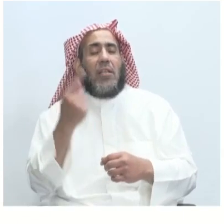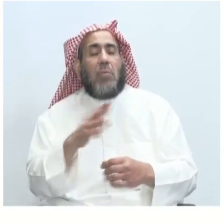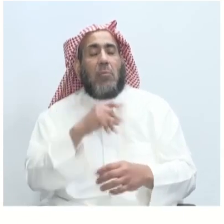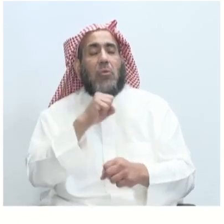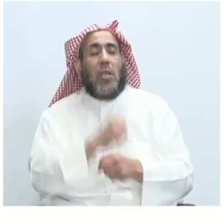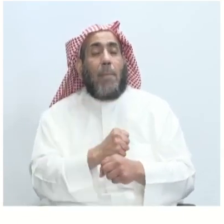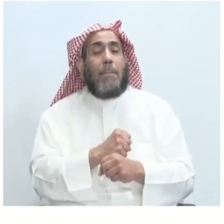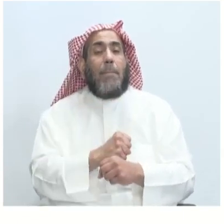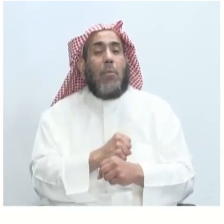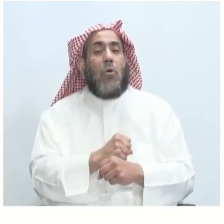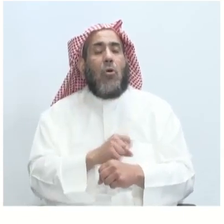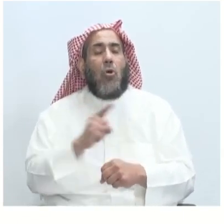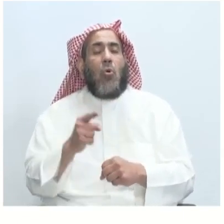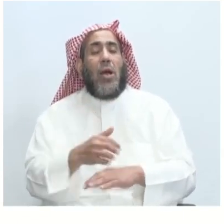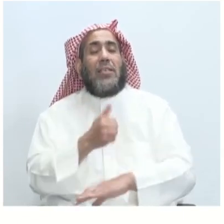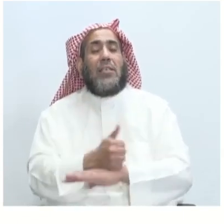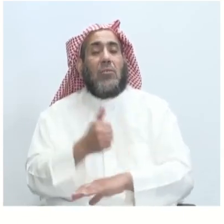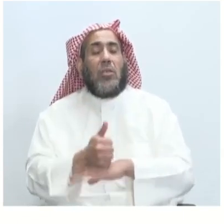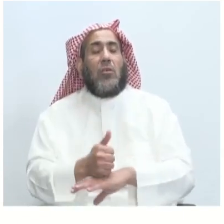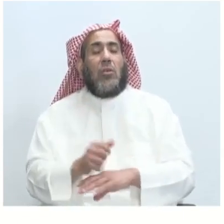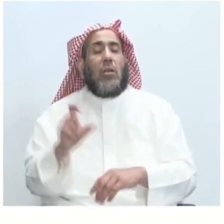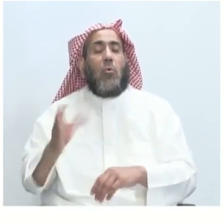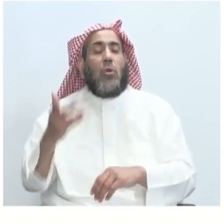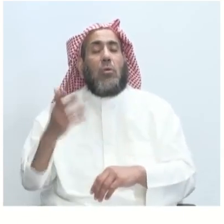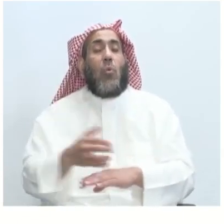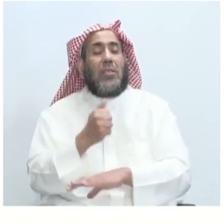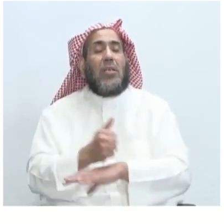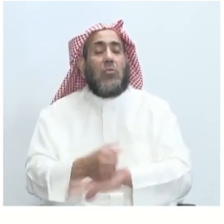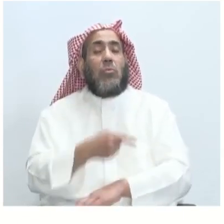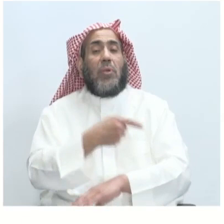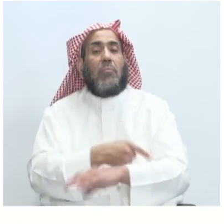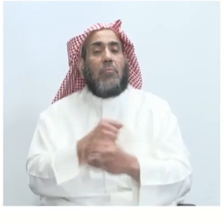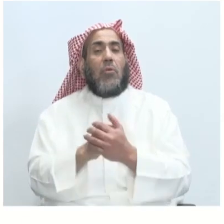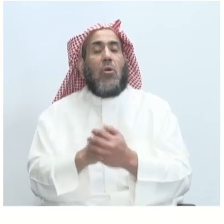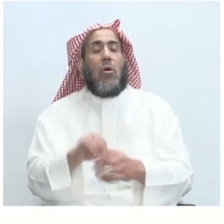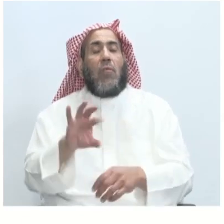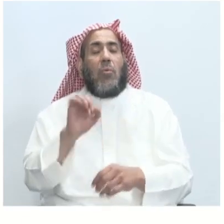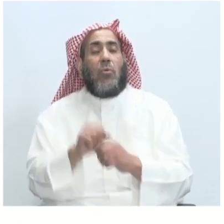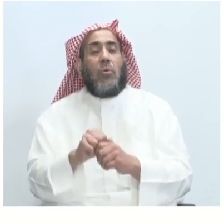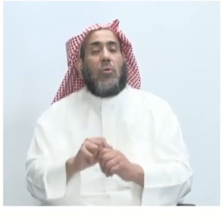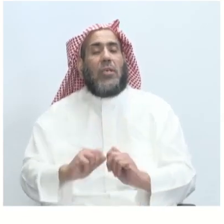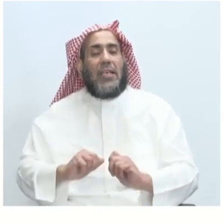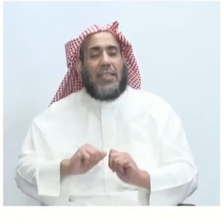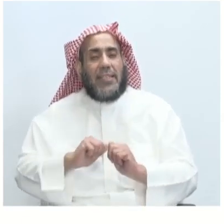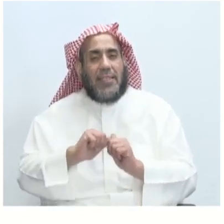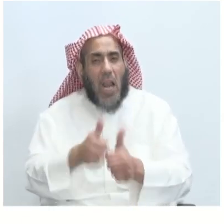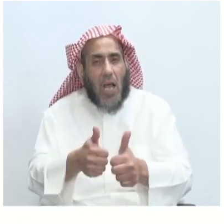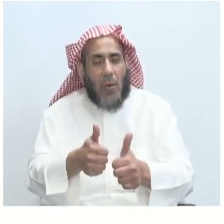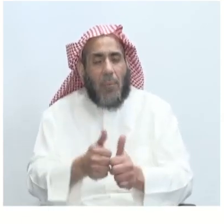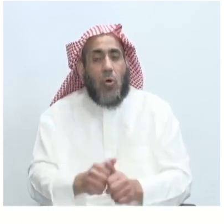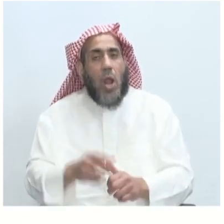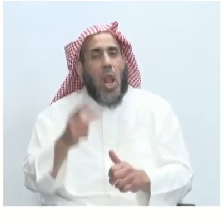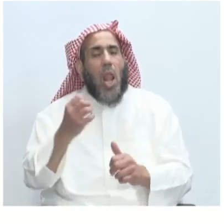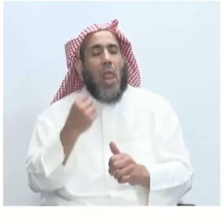محمد صلى الله عليه وسلم هو اساس نبوي واساس طبي فمنه ننطلق او منه